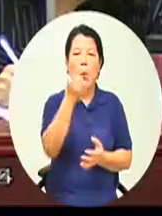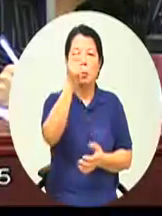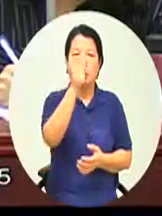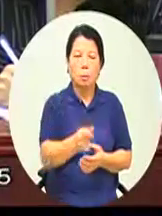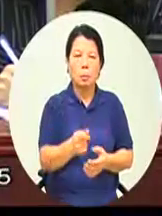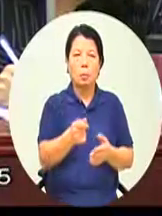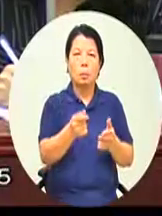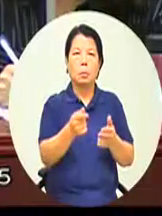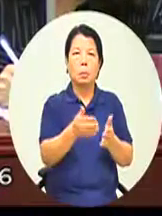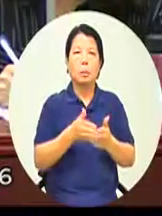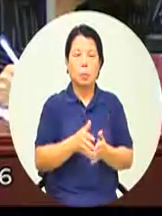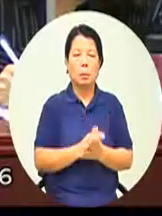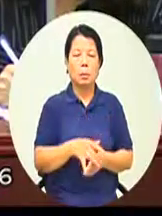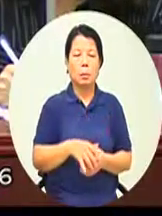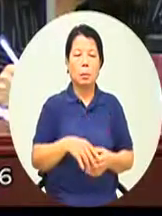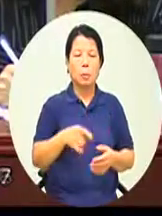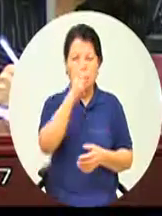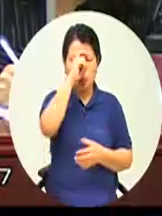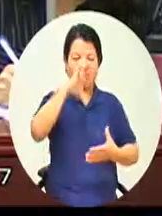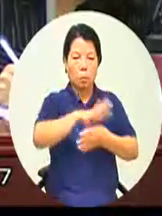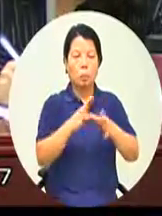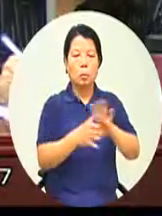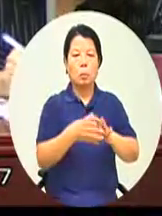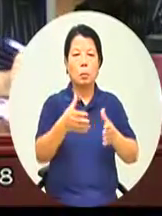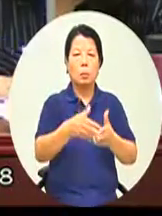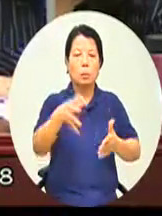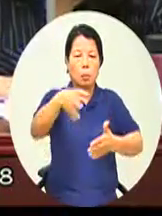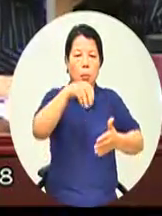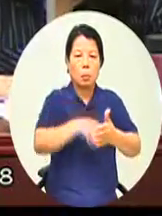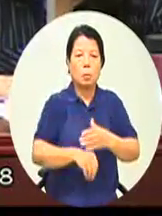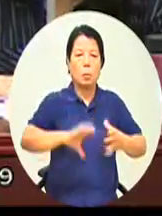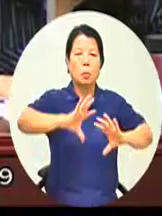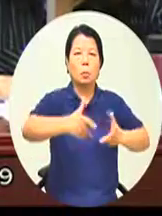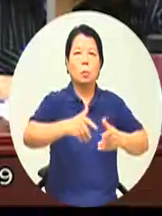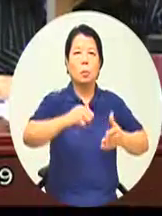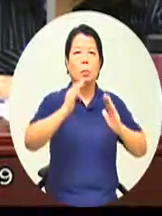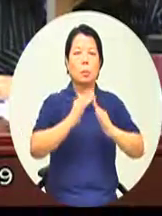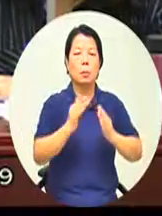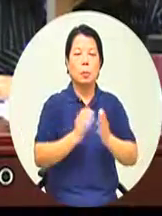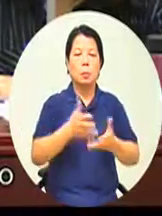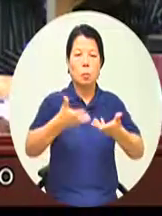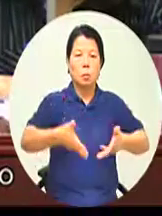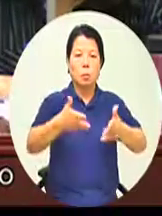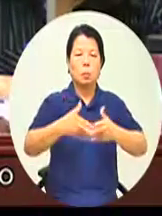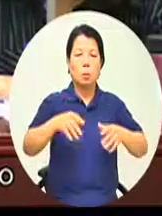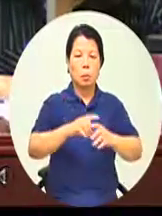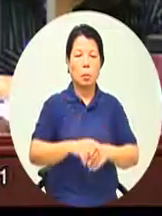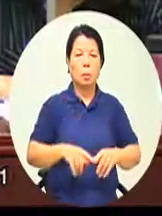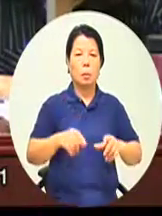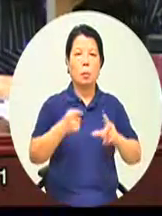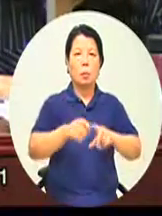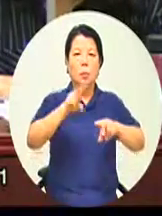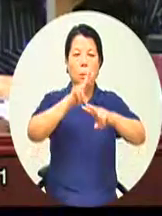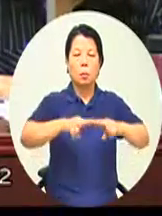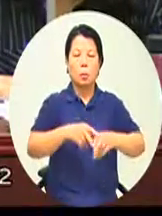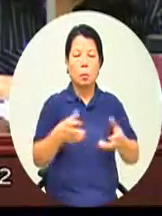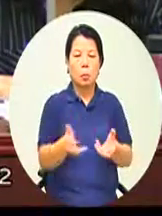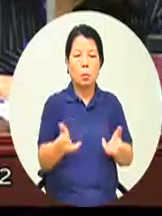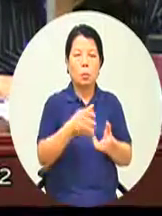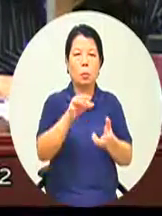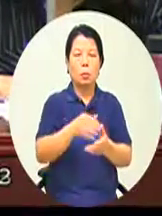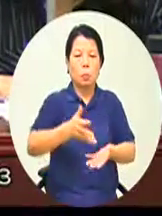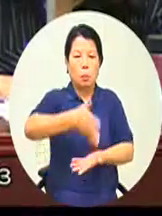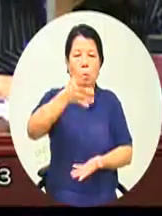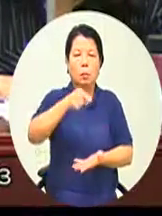部分我们也希望文化部可以未来去纳入一个国家的一个重大的公共建设里面，才有办法去争取到这样的